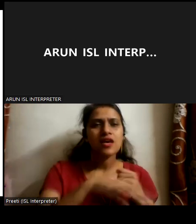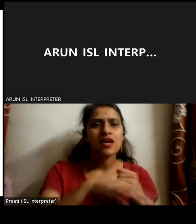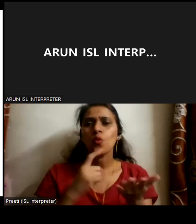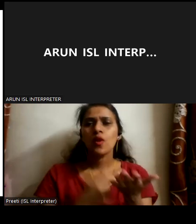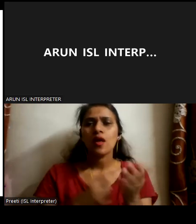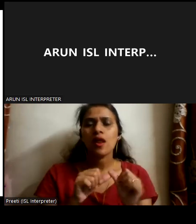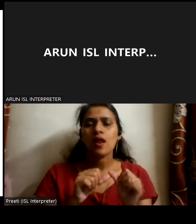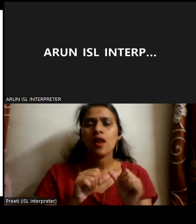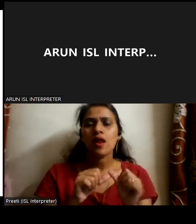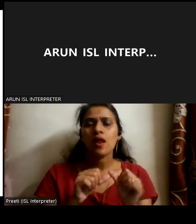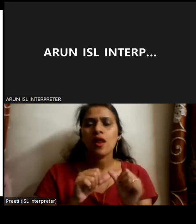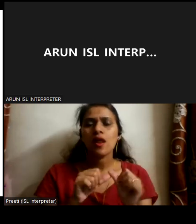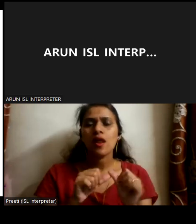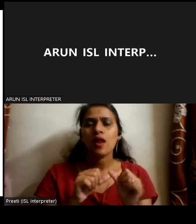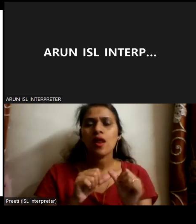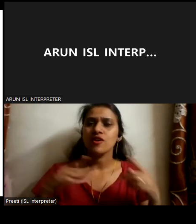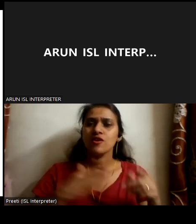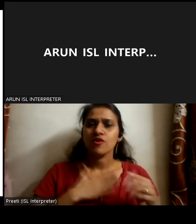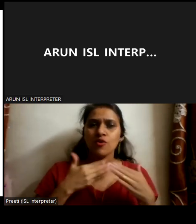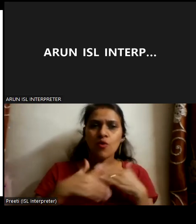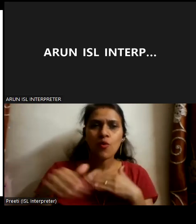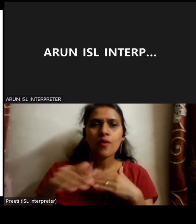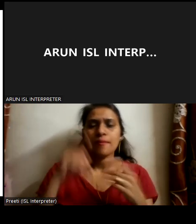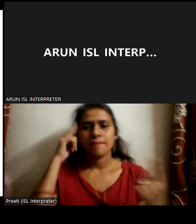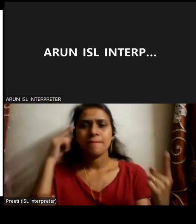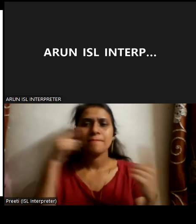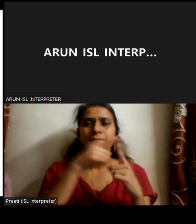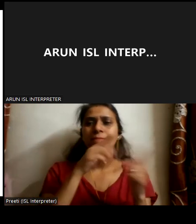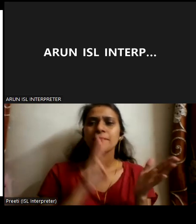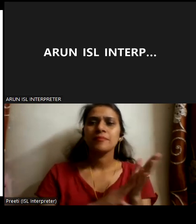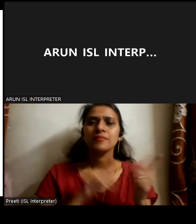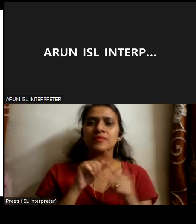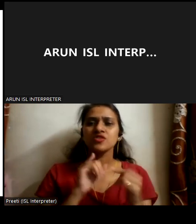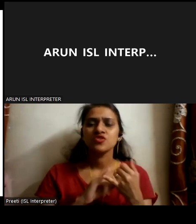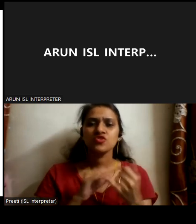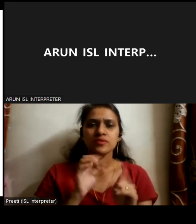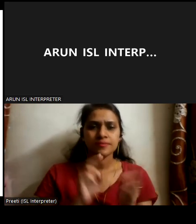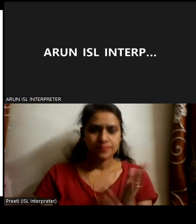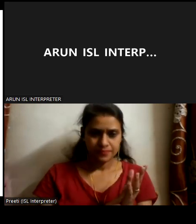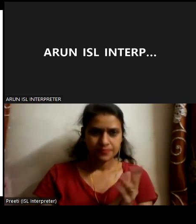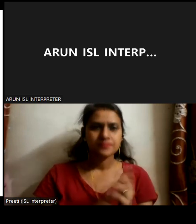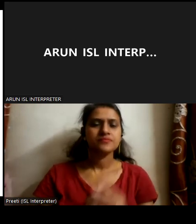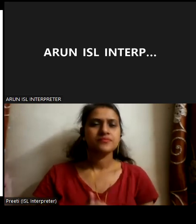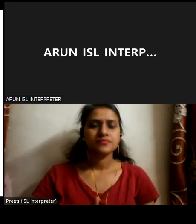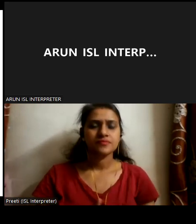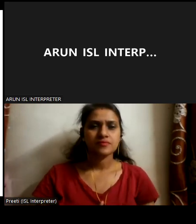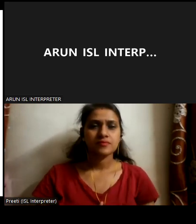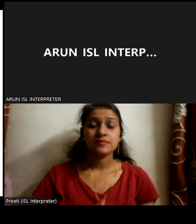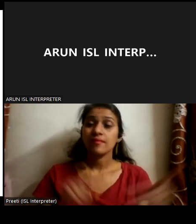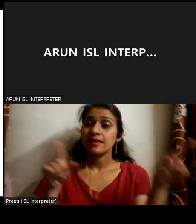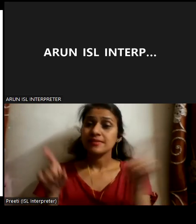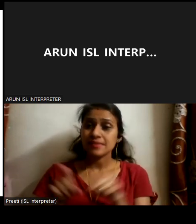allow people to live, again relating to subsistence. ठीक है, उसी तरह से हम